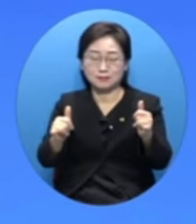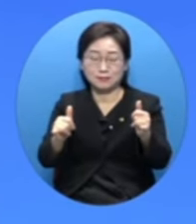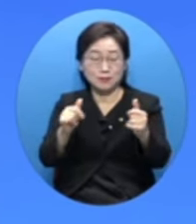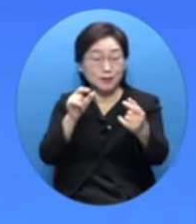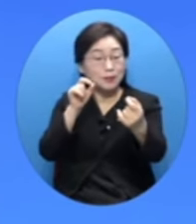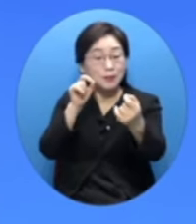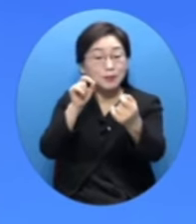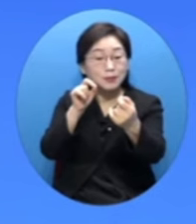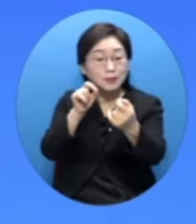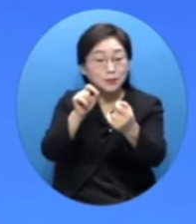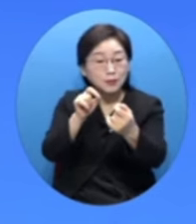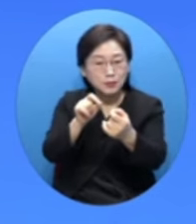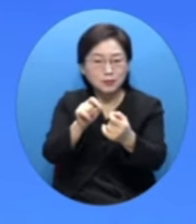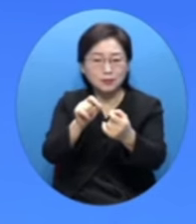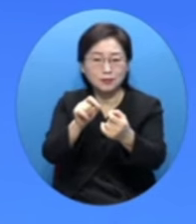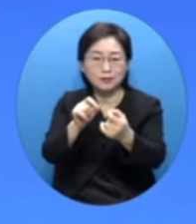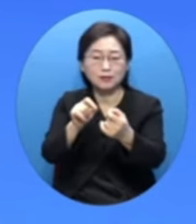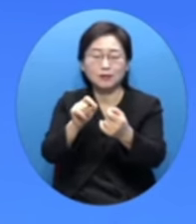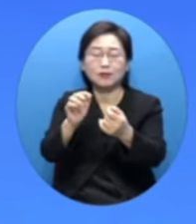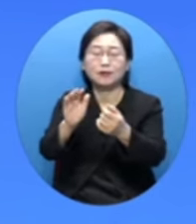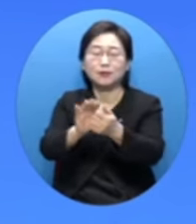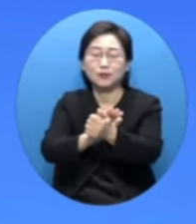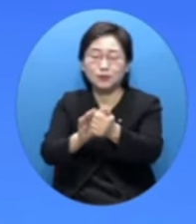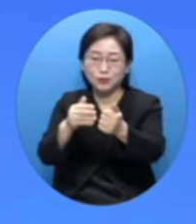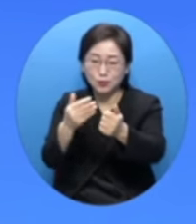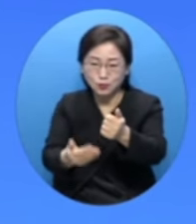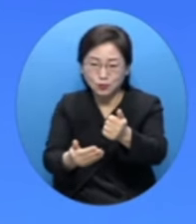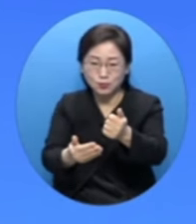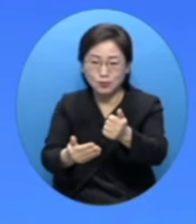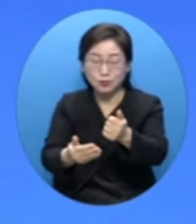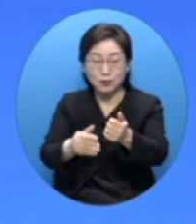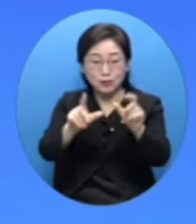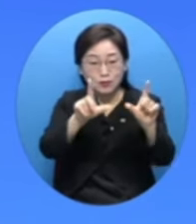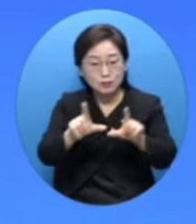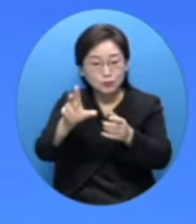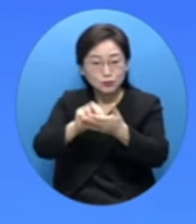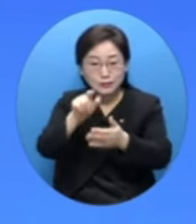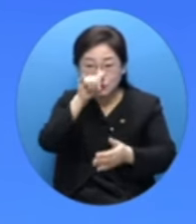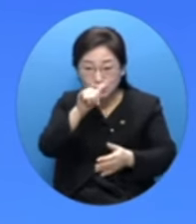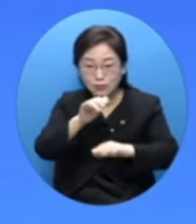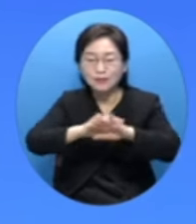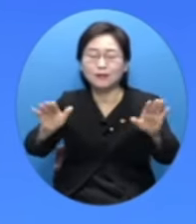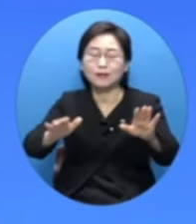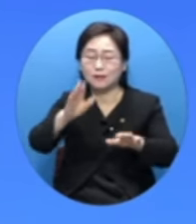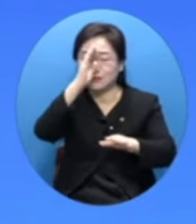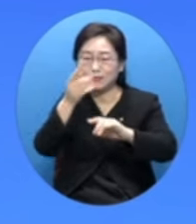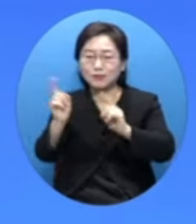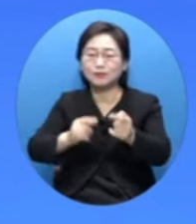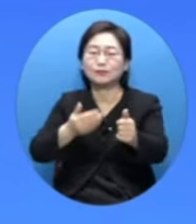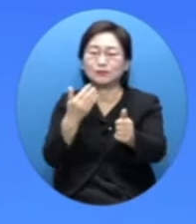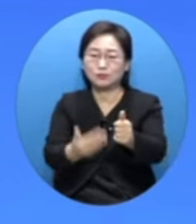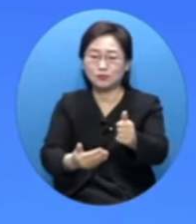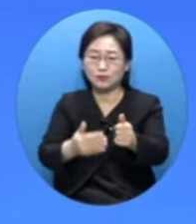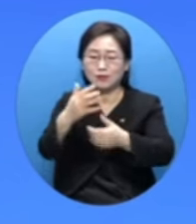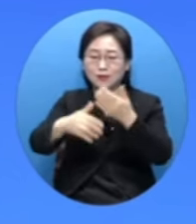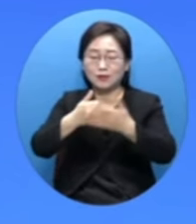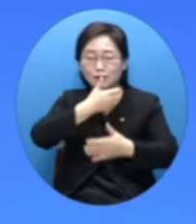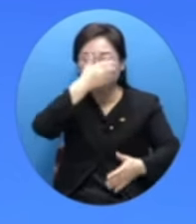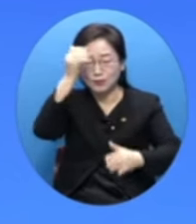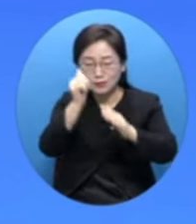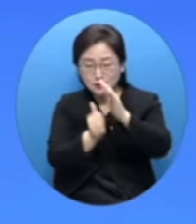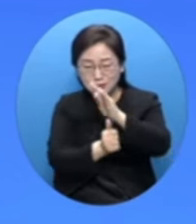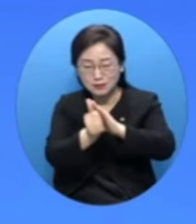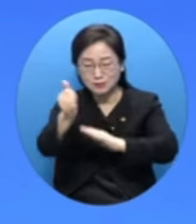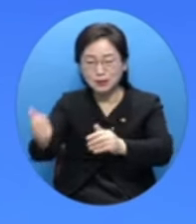다가가셔서 그들 위로해 주시고, 그들의 삶의 문제를 해결해 주시고, 병을 고쳐주시고, 삶의 꿈과 희망을 불어넣어